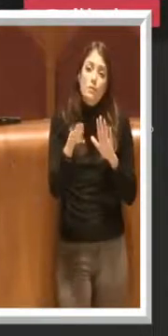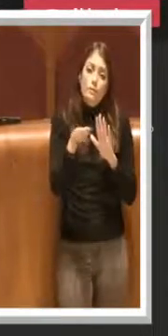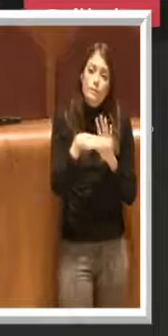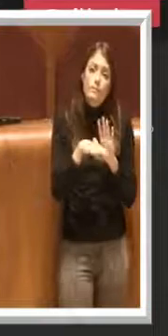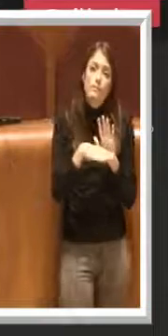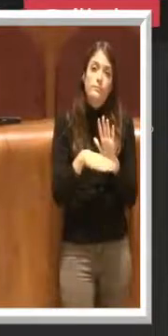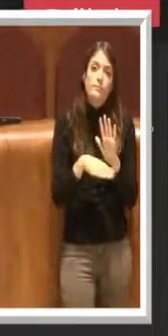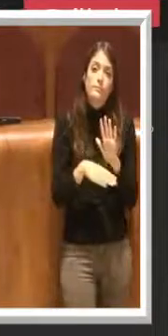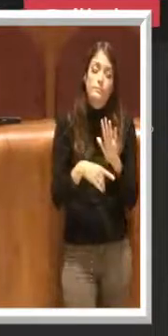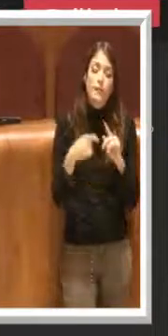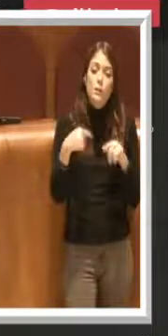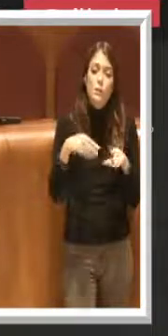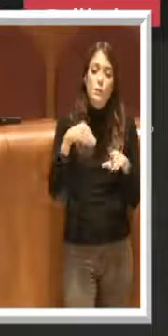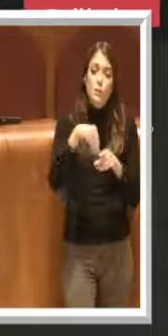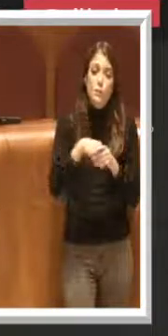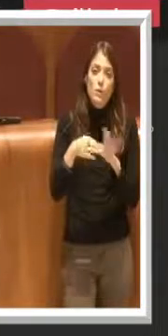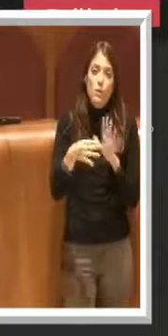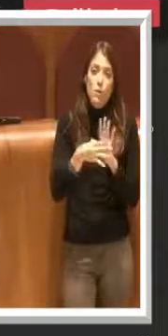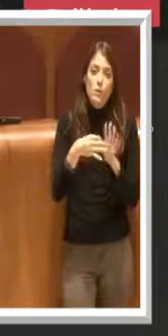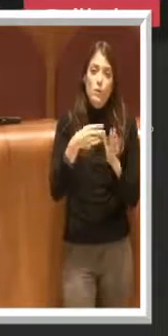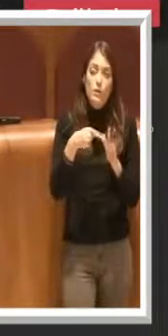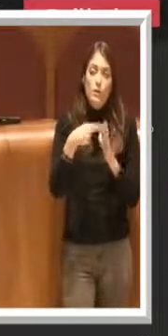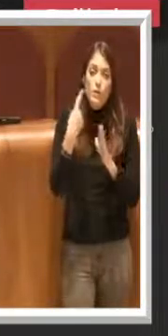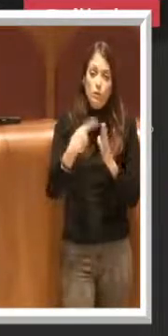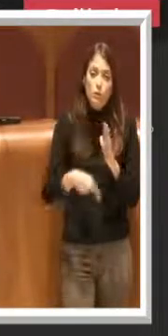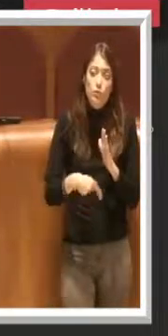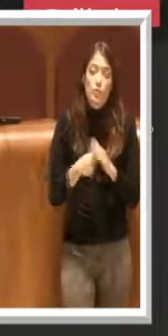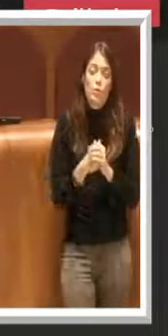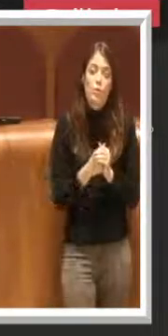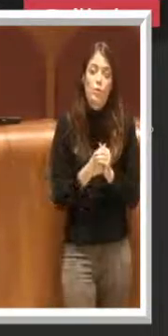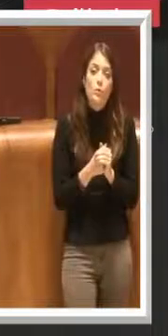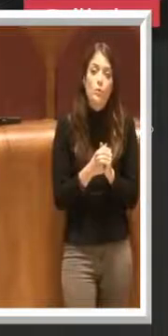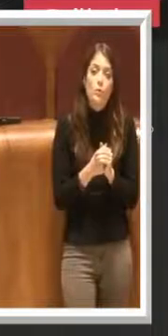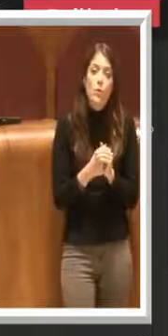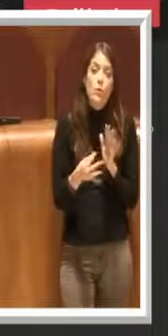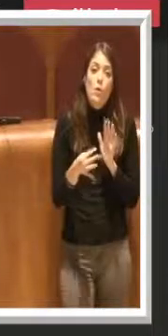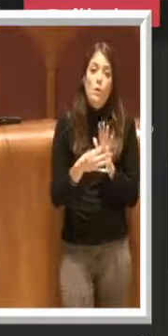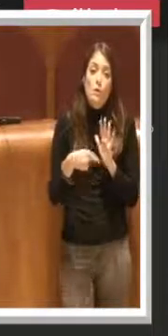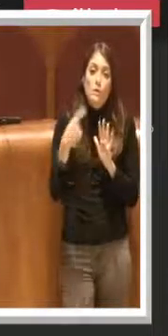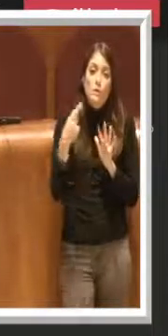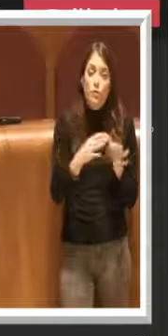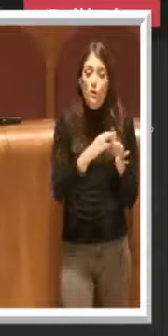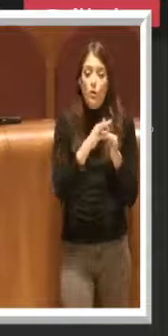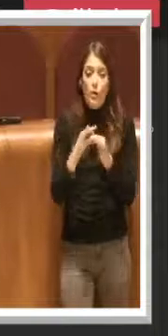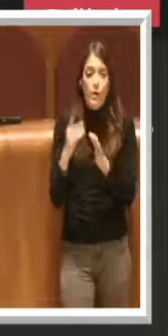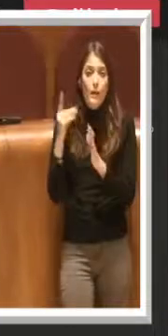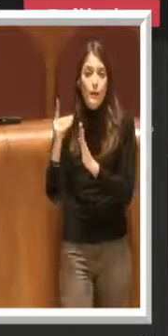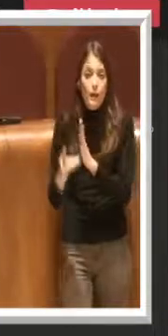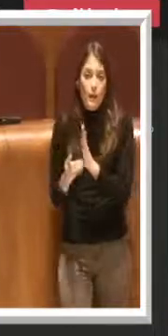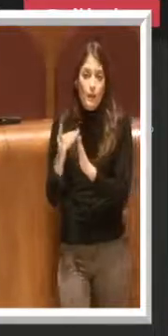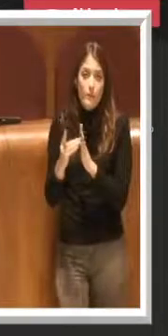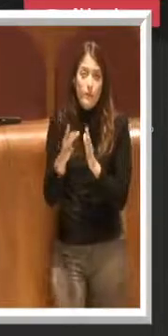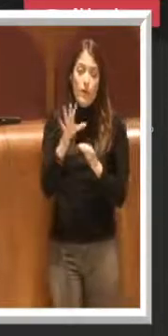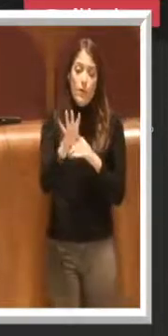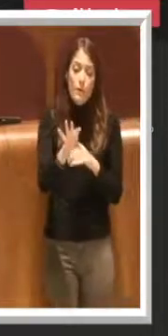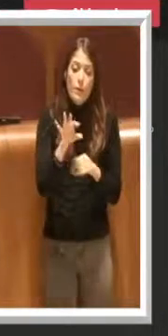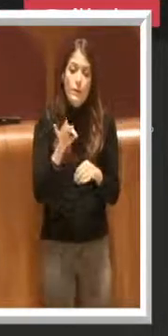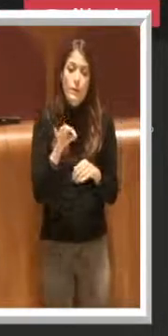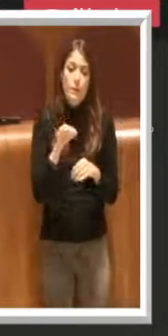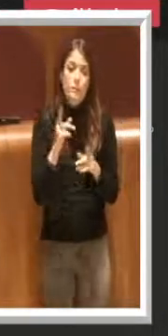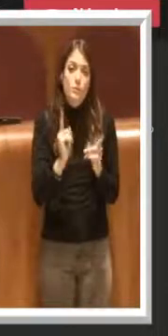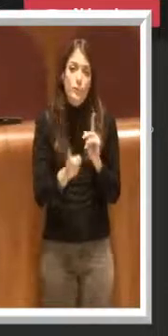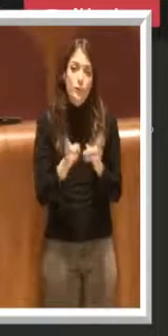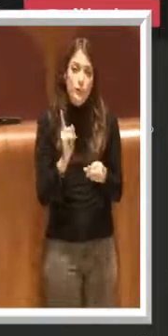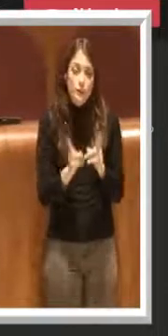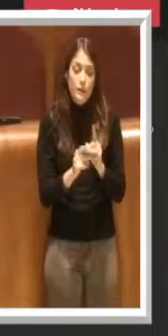elencati in questo ordine del giorno. È chiaro che è un ordine del giorno che è collegato ad una delibera ed è un indirizzo politico